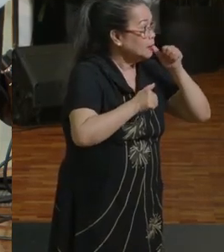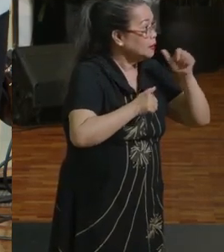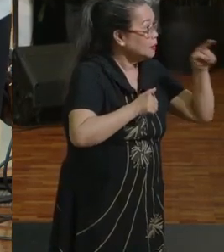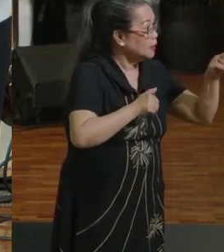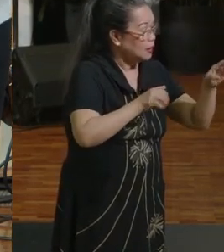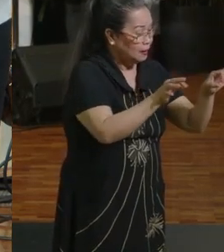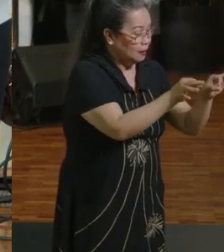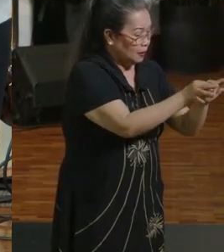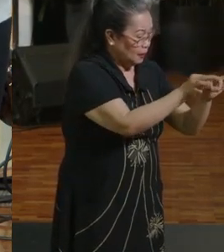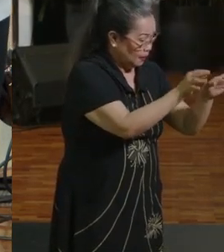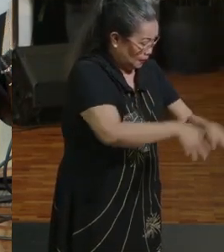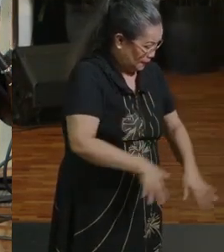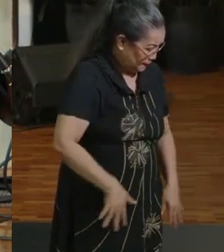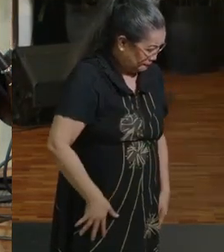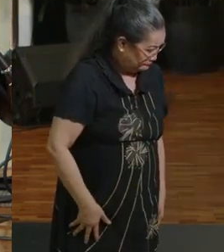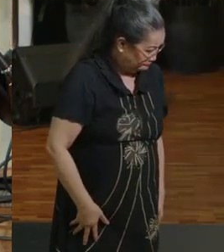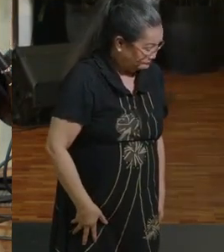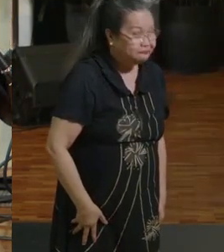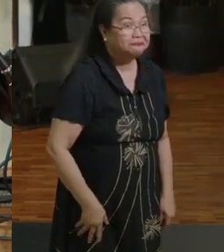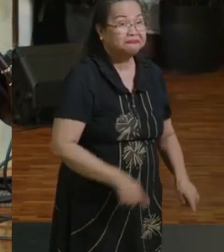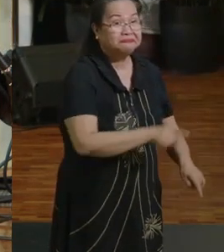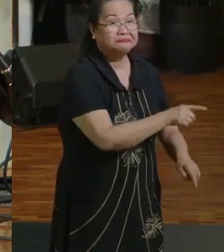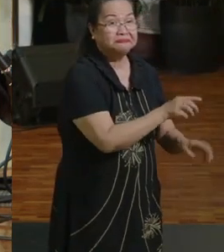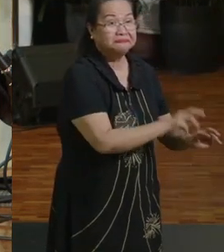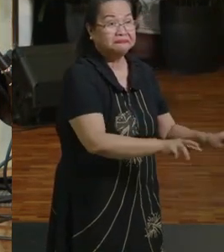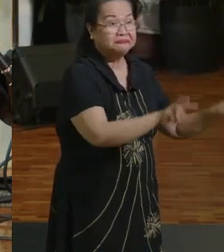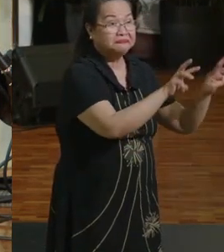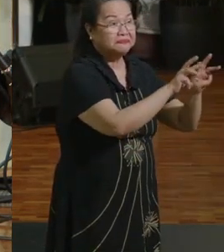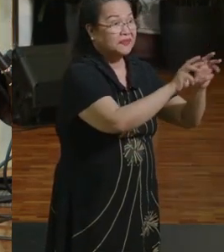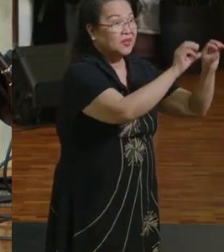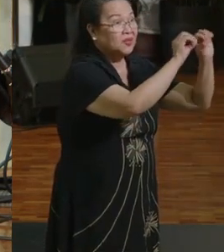anak. Naalala nyo,